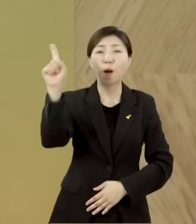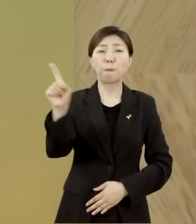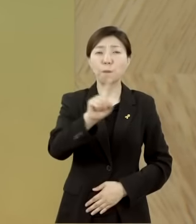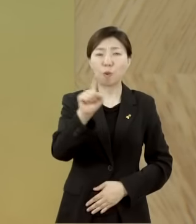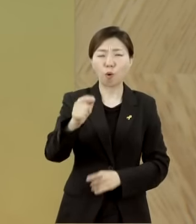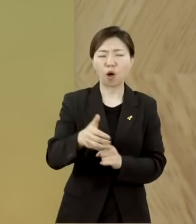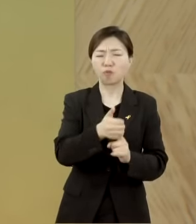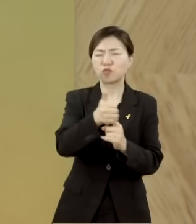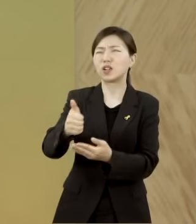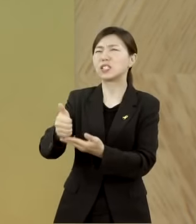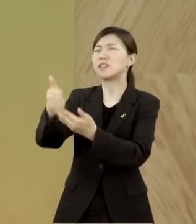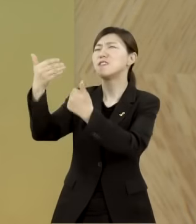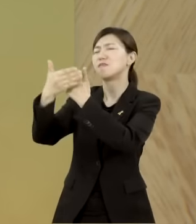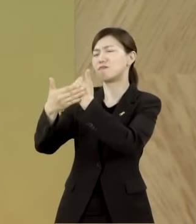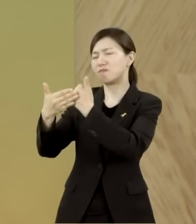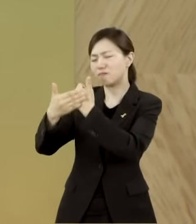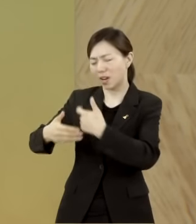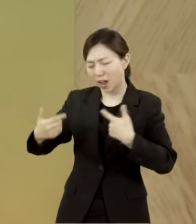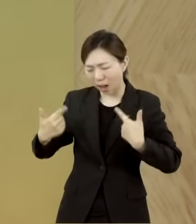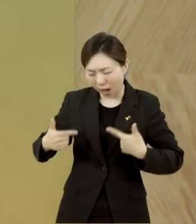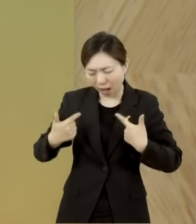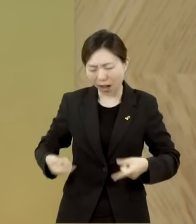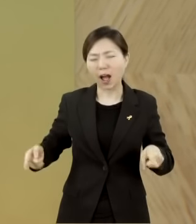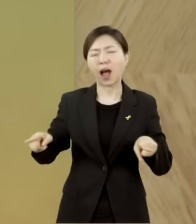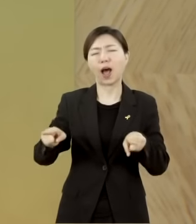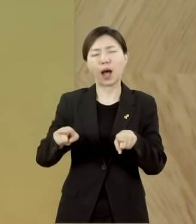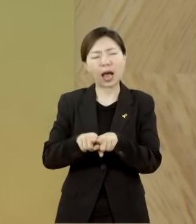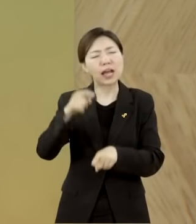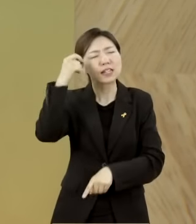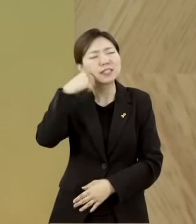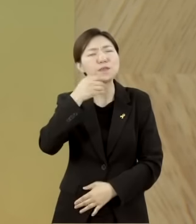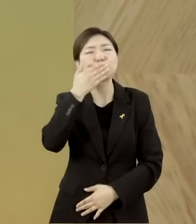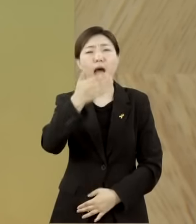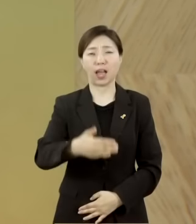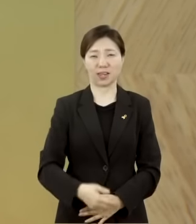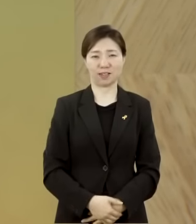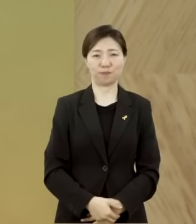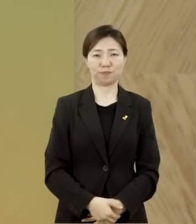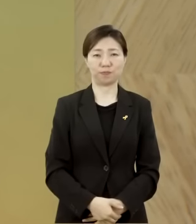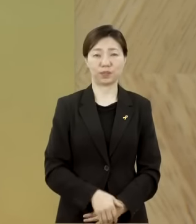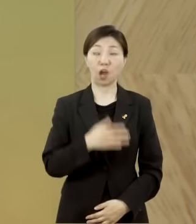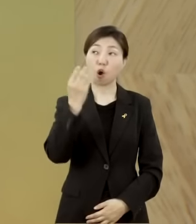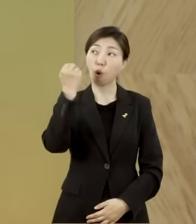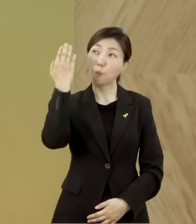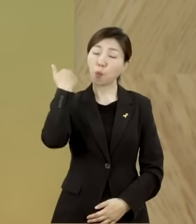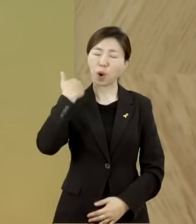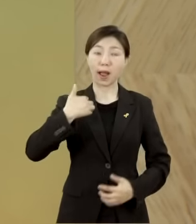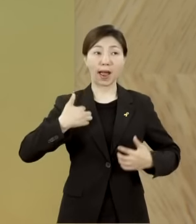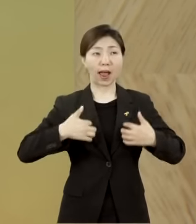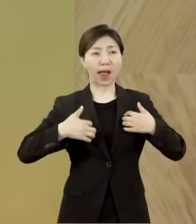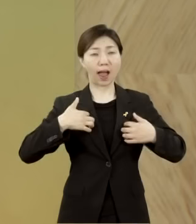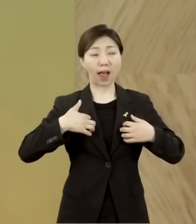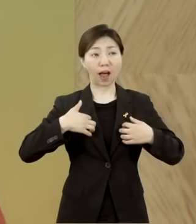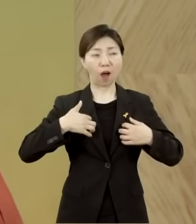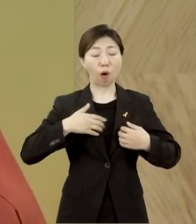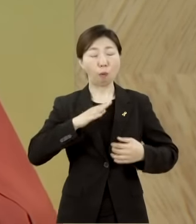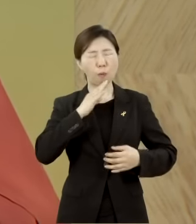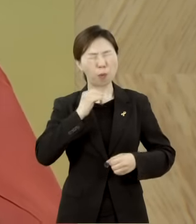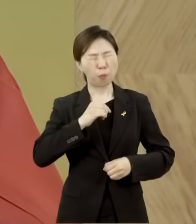체험할 수가 있습니다 얼마 전에 아주 재미난 놀라운 이야기를